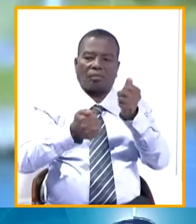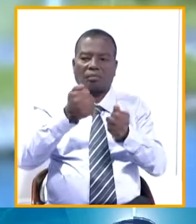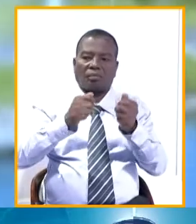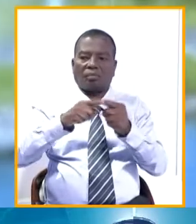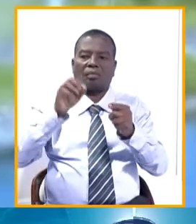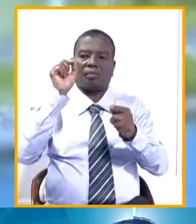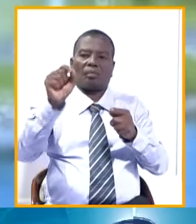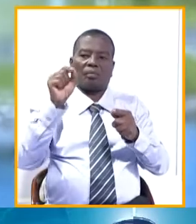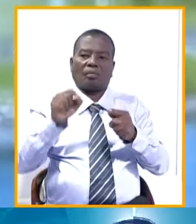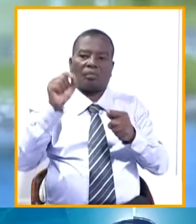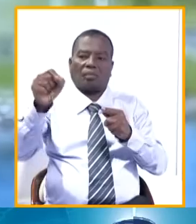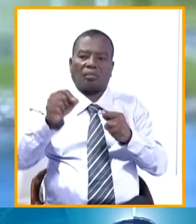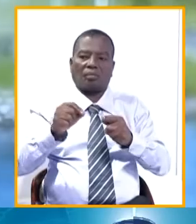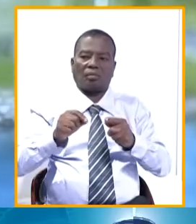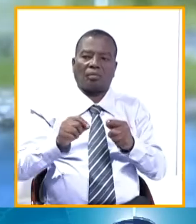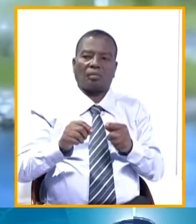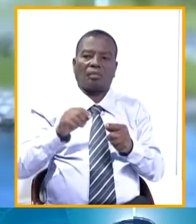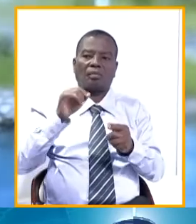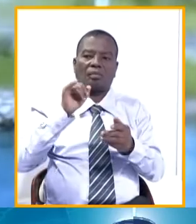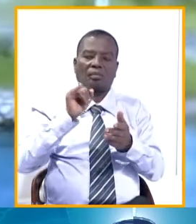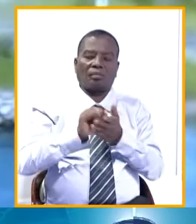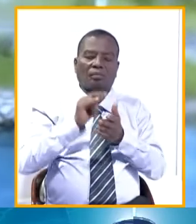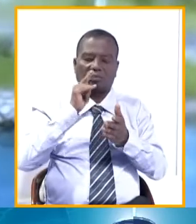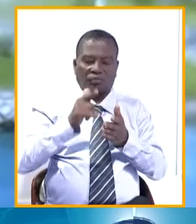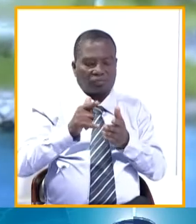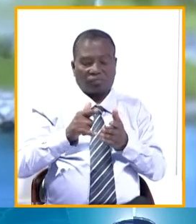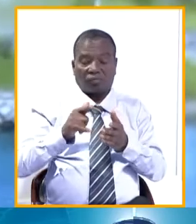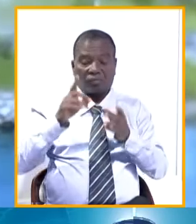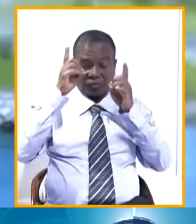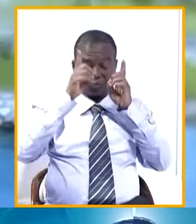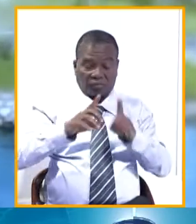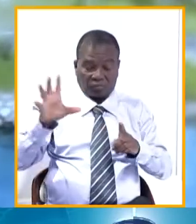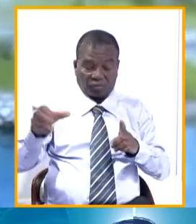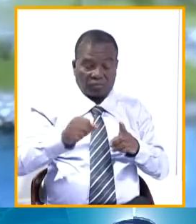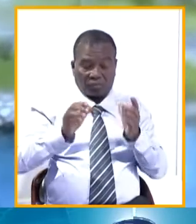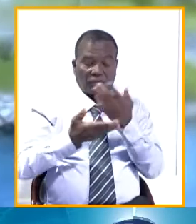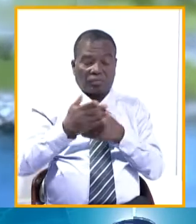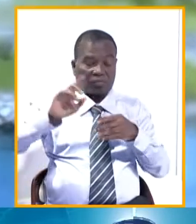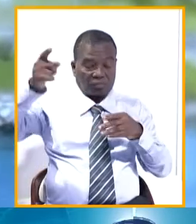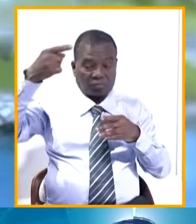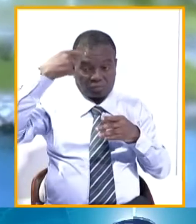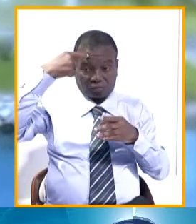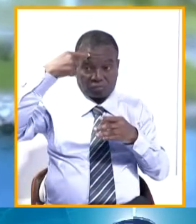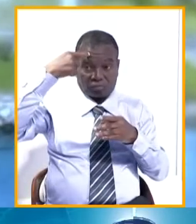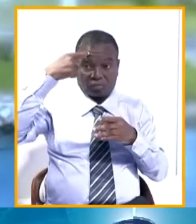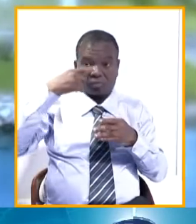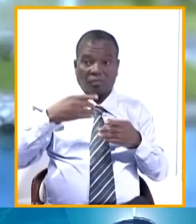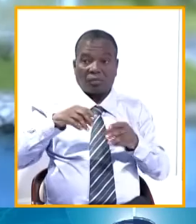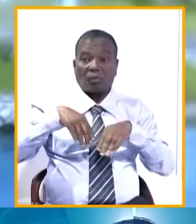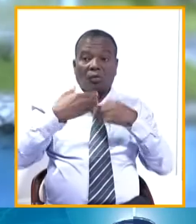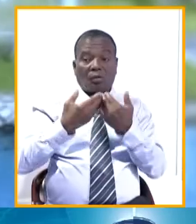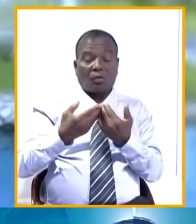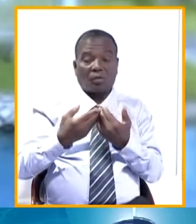prise par le gouvernement pour réduire considérablement les accidents de la circulation. Alors qu'en pensent les usagers